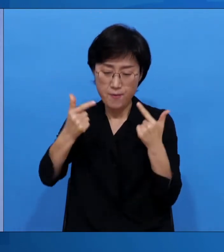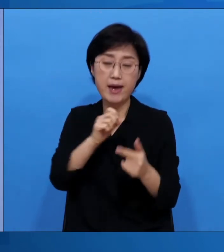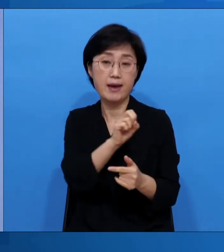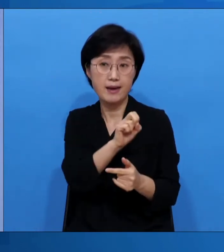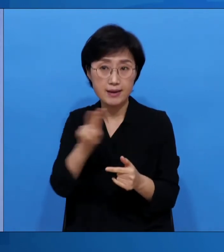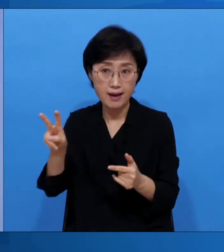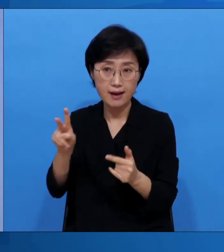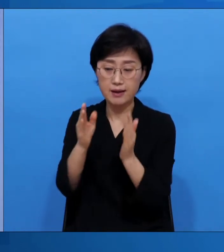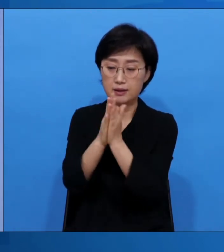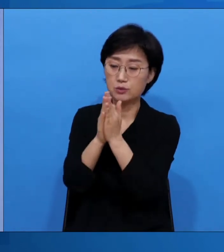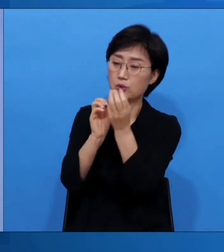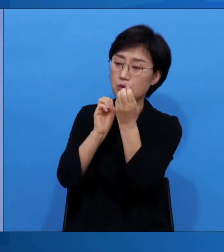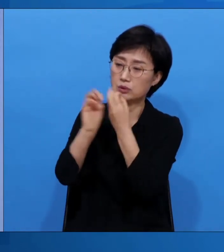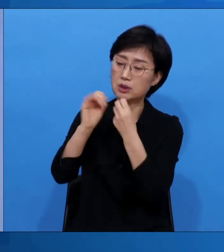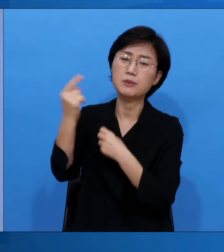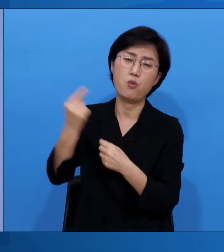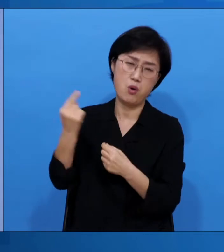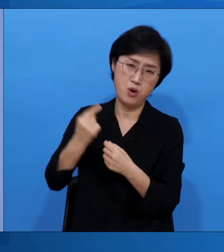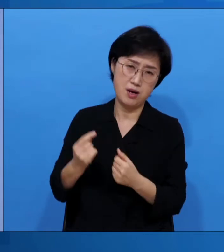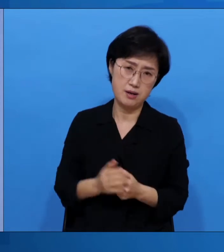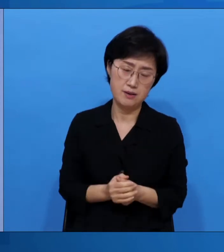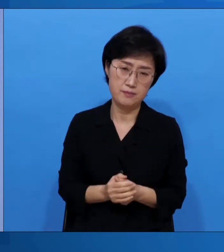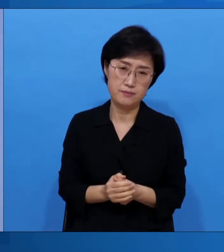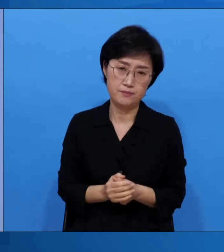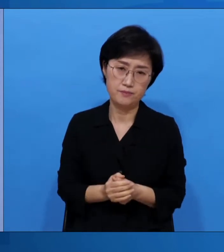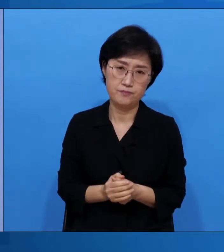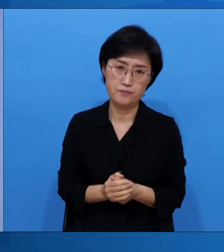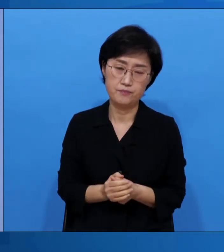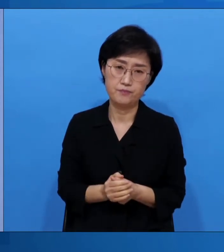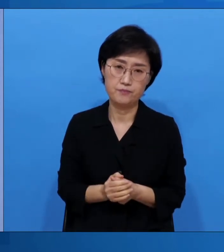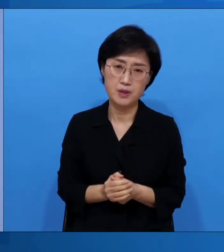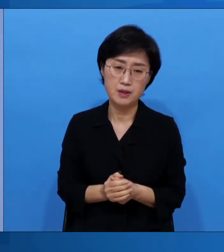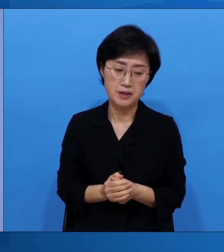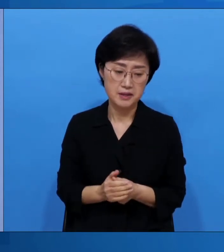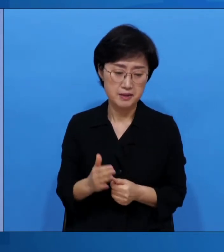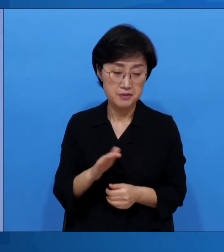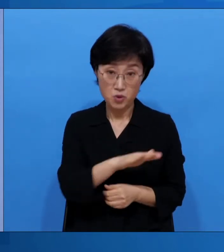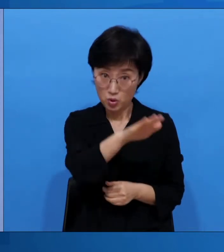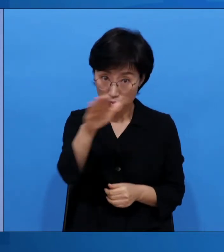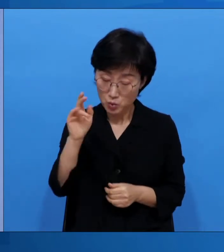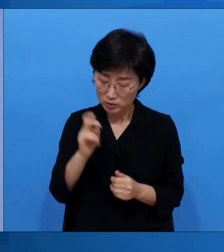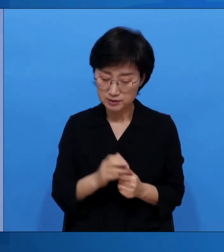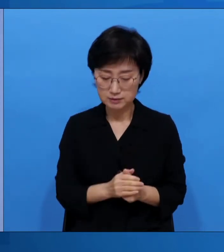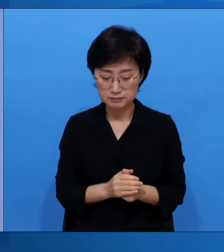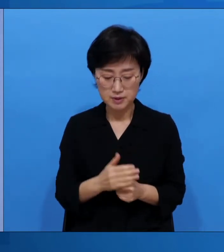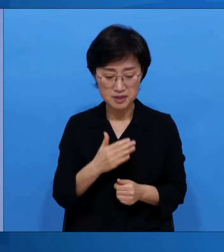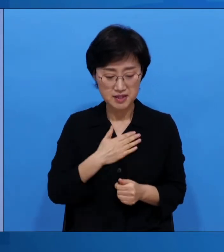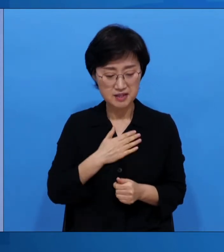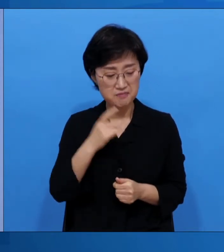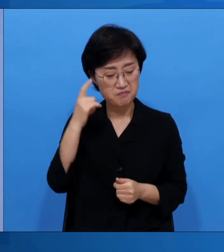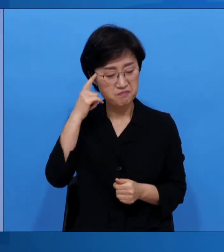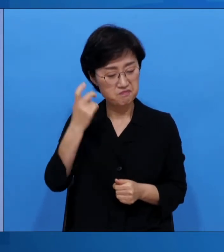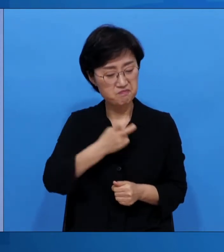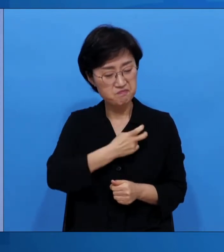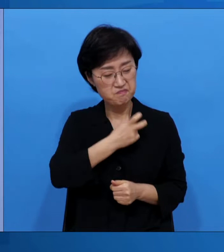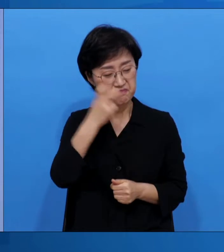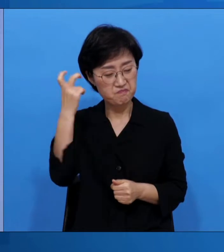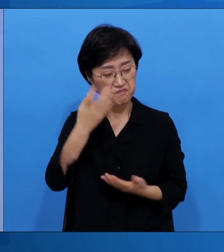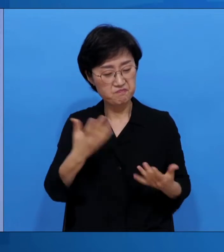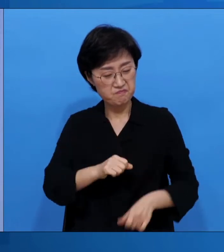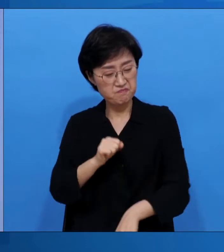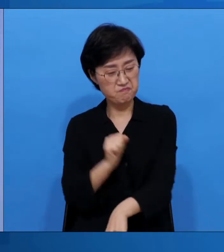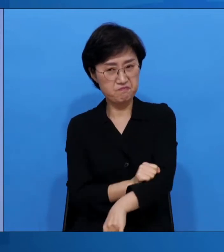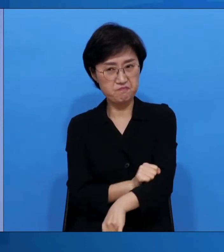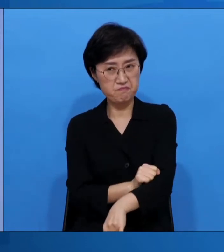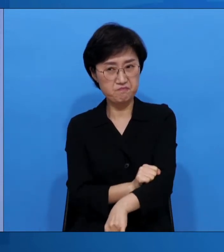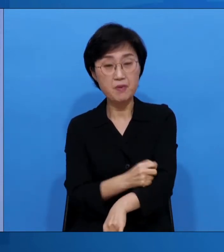on answers took place. 여러분이 아무리 훌륭한 일꾼이라 해도 계약이 안 되면 일이 안 되잖아요. And no matter